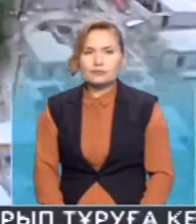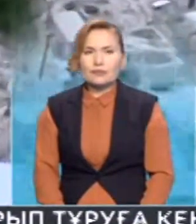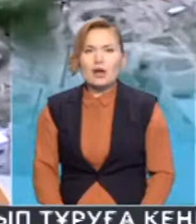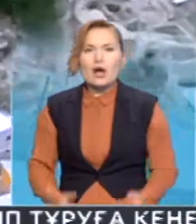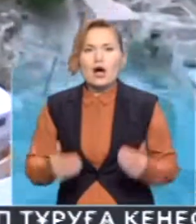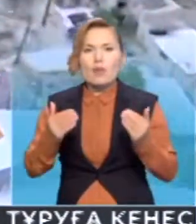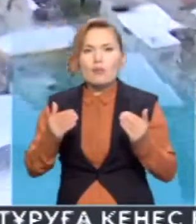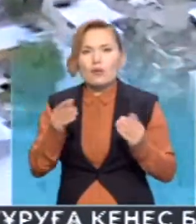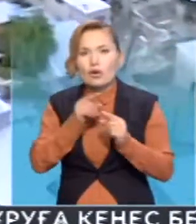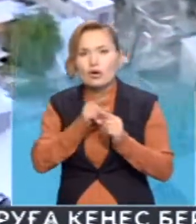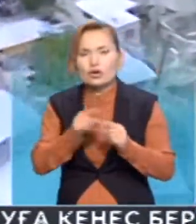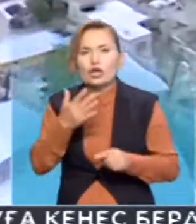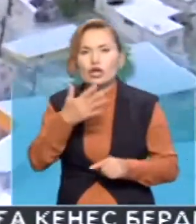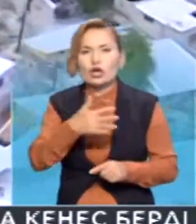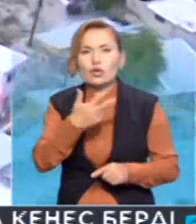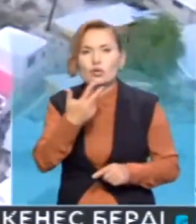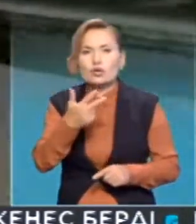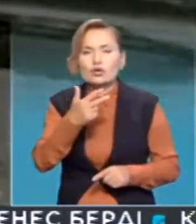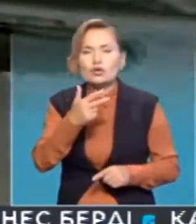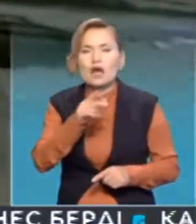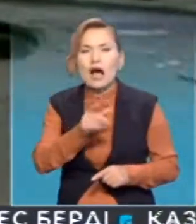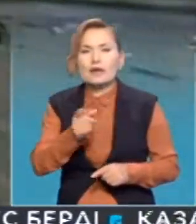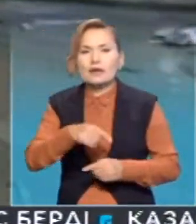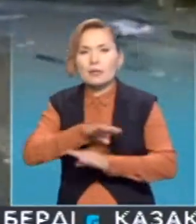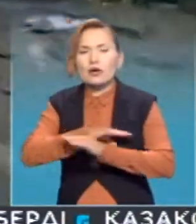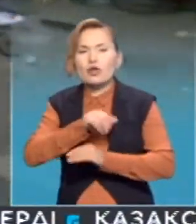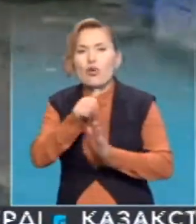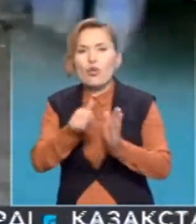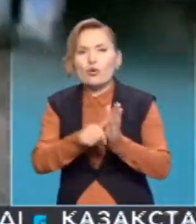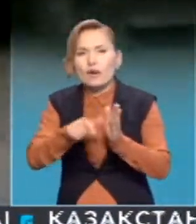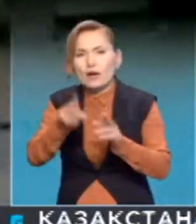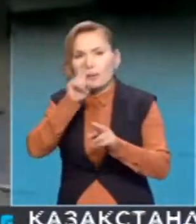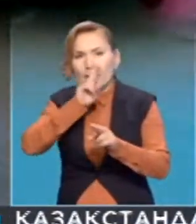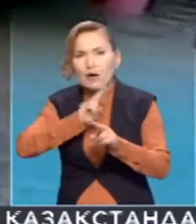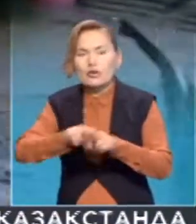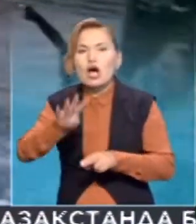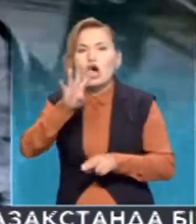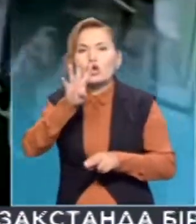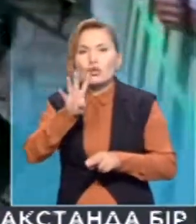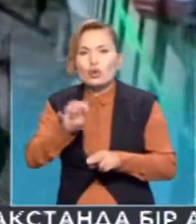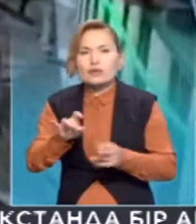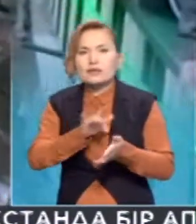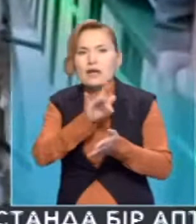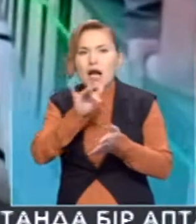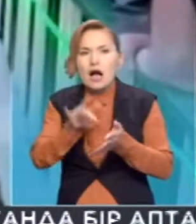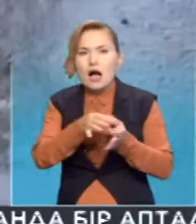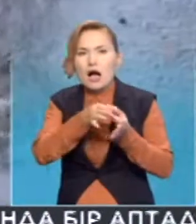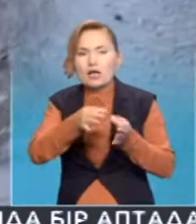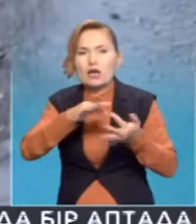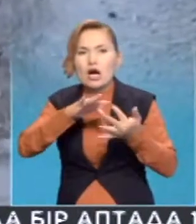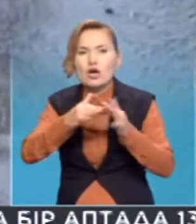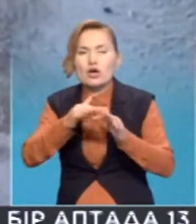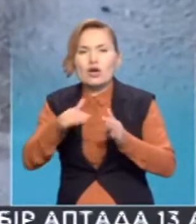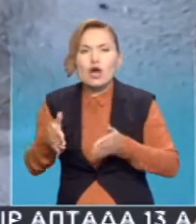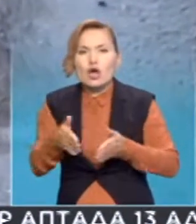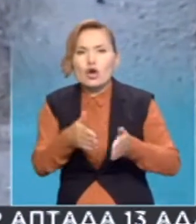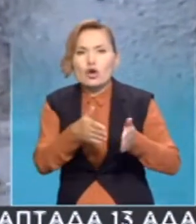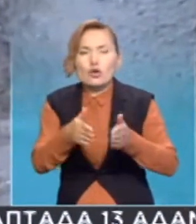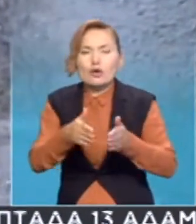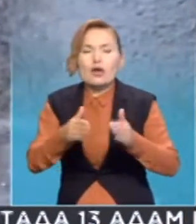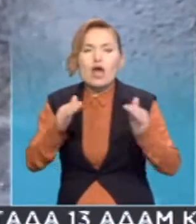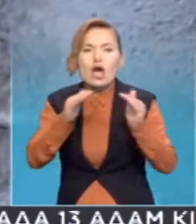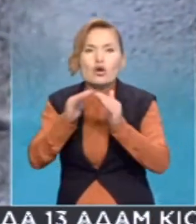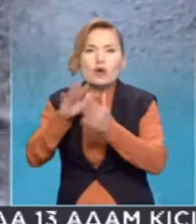Бүгінге дейін 53 адам қаза тауып, 16 тұрғын жоғалып кетті. Және де 400-дей қала мен елді мекенде үйлер қирап, жолдар жабылған.